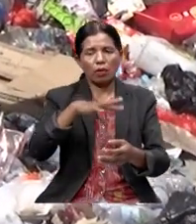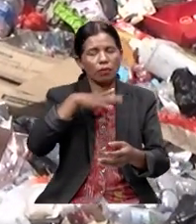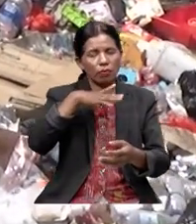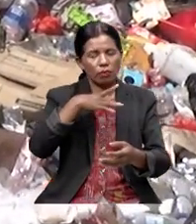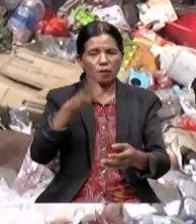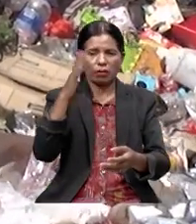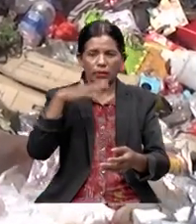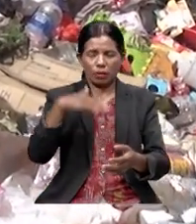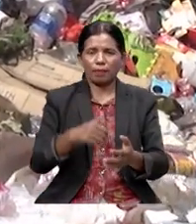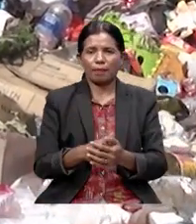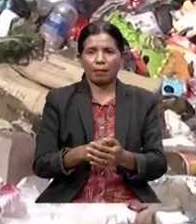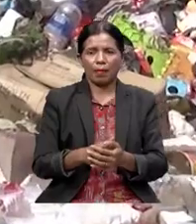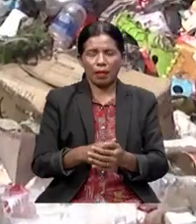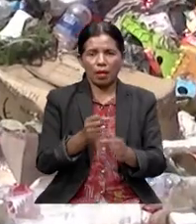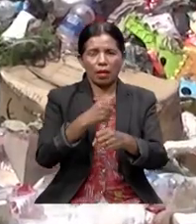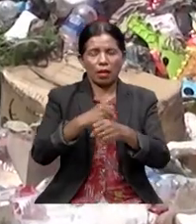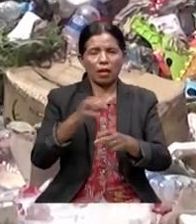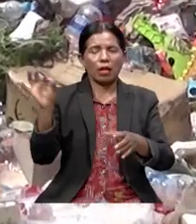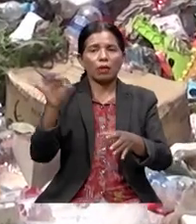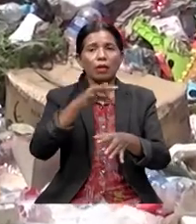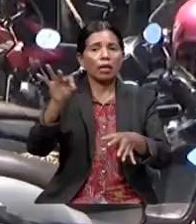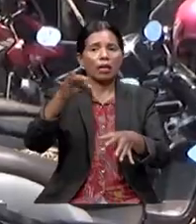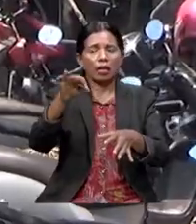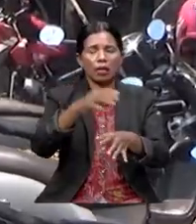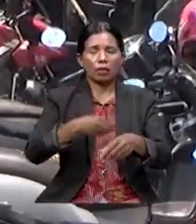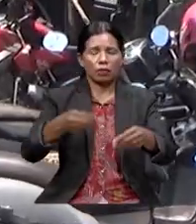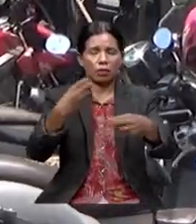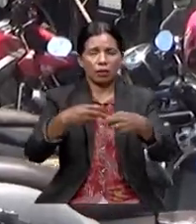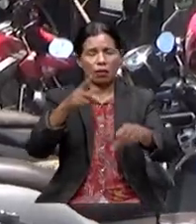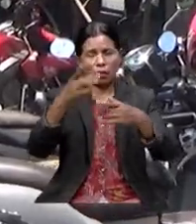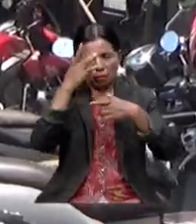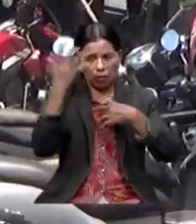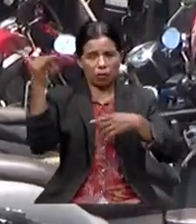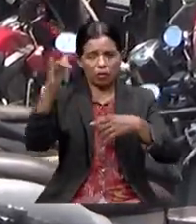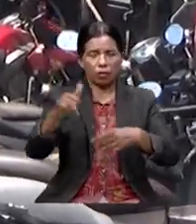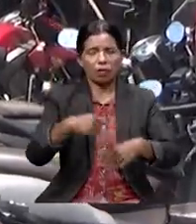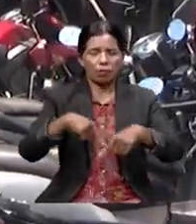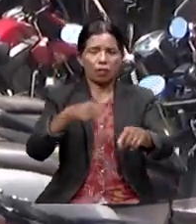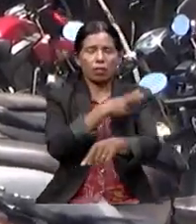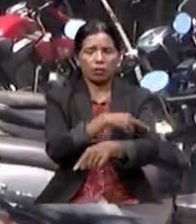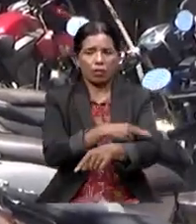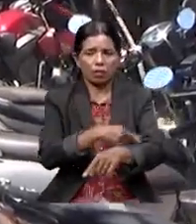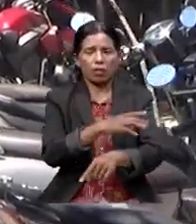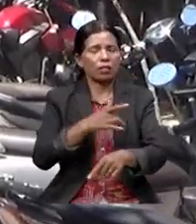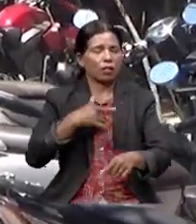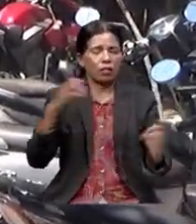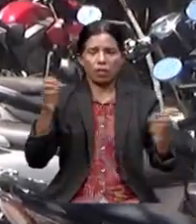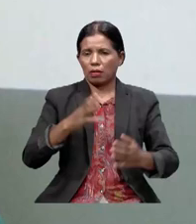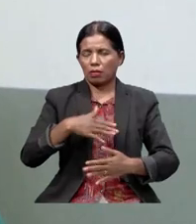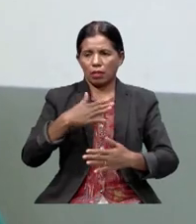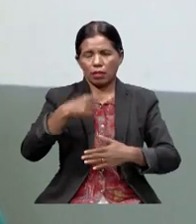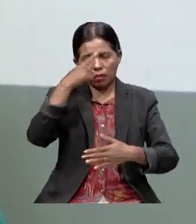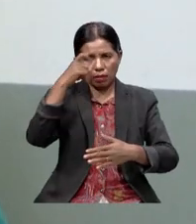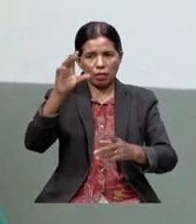iis. Situasi ini provoka lalar ho di fo impacto ba paciente sira nebe konsulte he Centro Saúde refere senti la confortável.